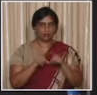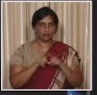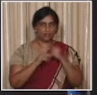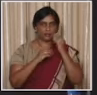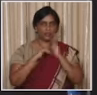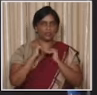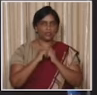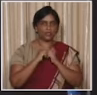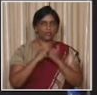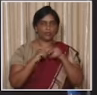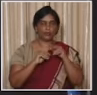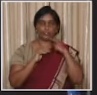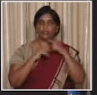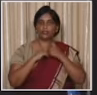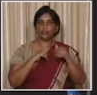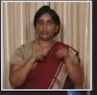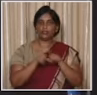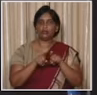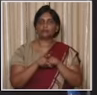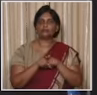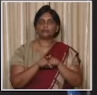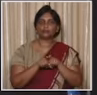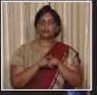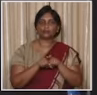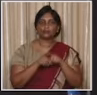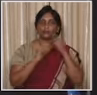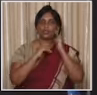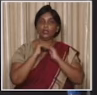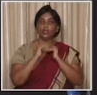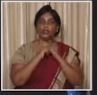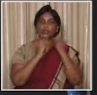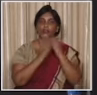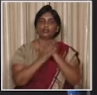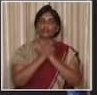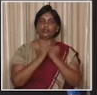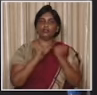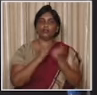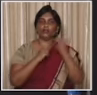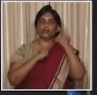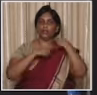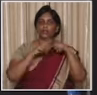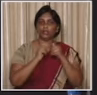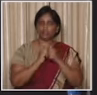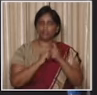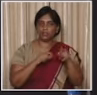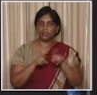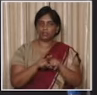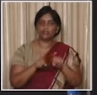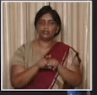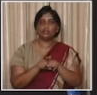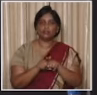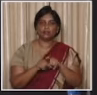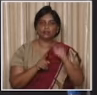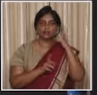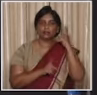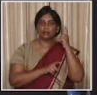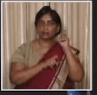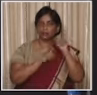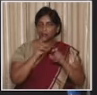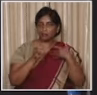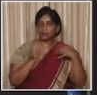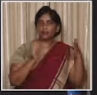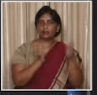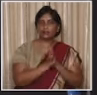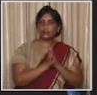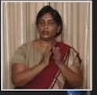ඒක අමාරු කාර්යයක් නෙවෙයි. හැබැයි හරි පරිපාලන හරි විශේෂඥයන් එකතු කරගෙන